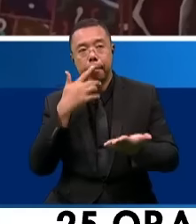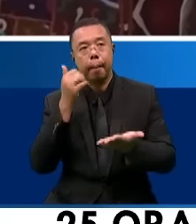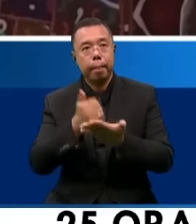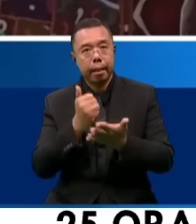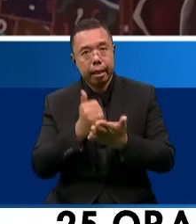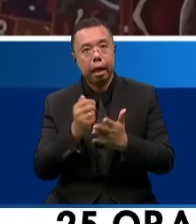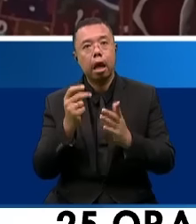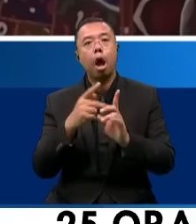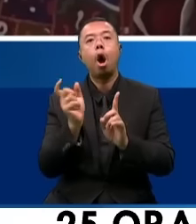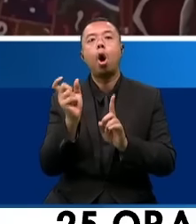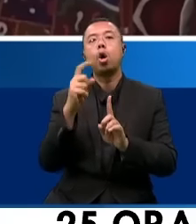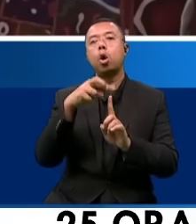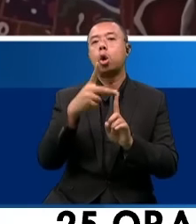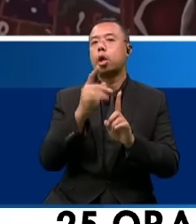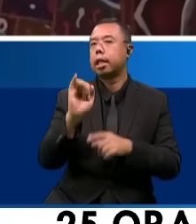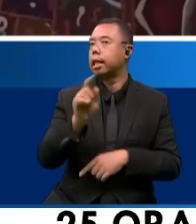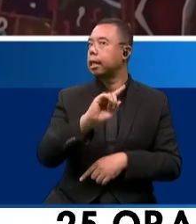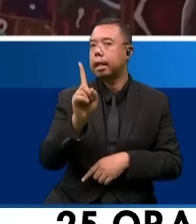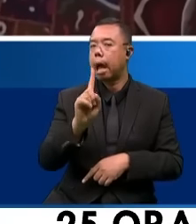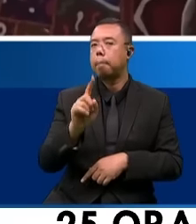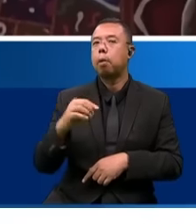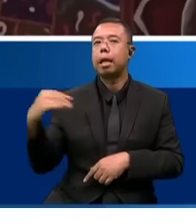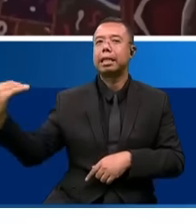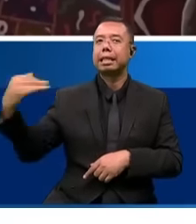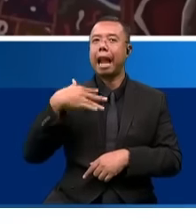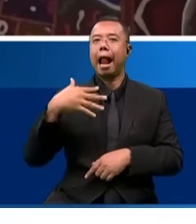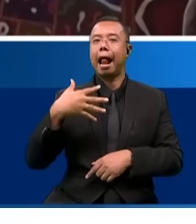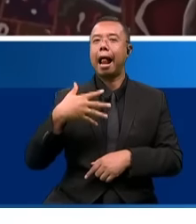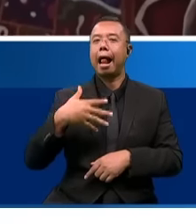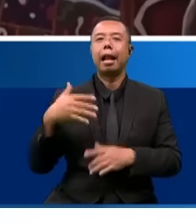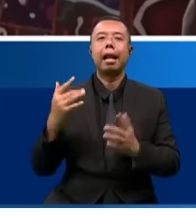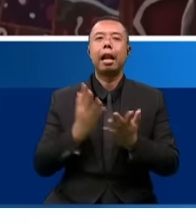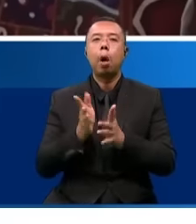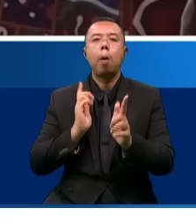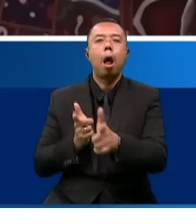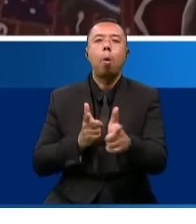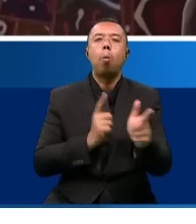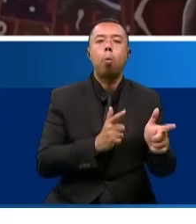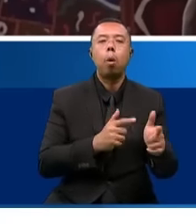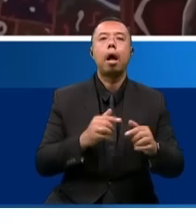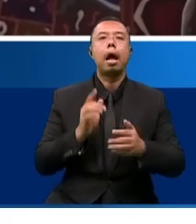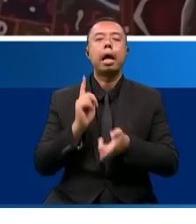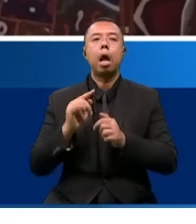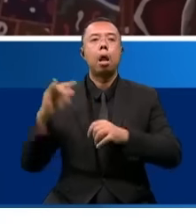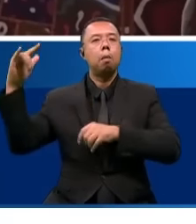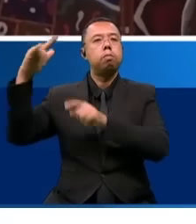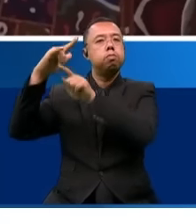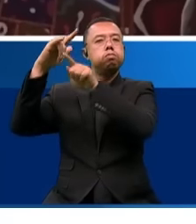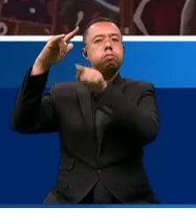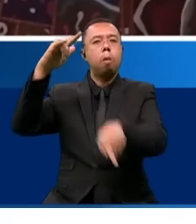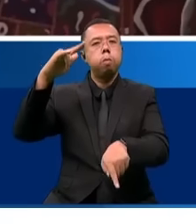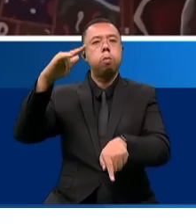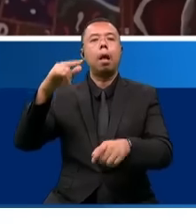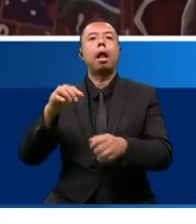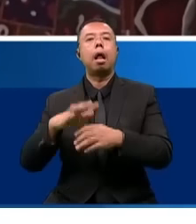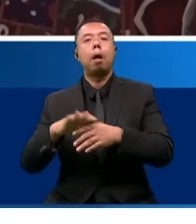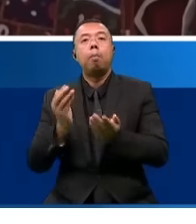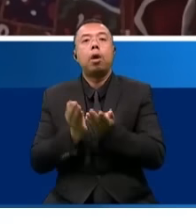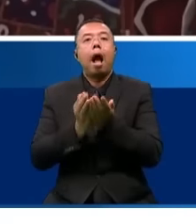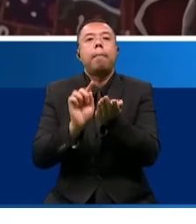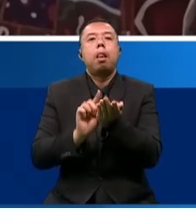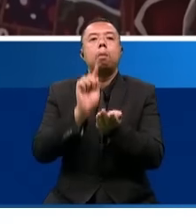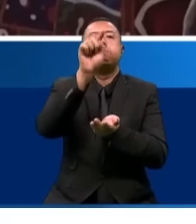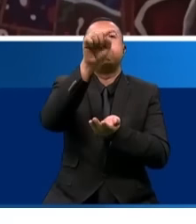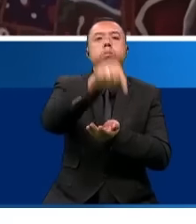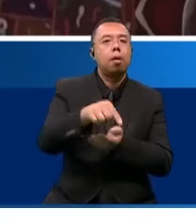mereka tidak melancarkan serangan darat ya jadi serangan udara serangan lewat kapal perang itu ee bisa lebih